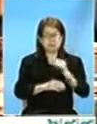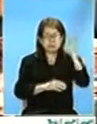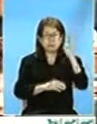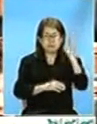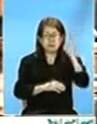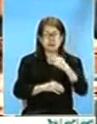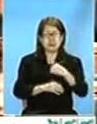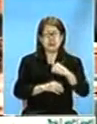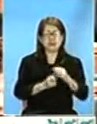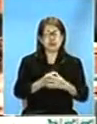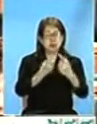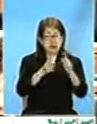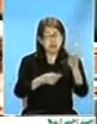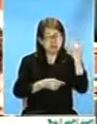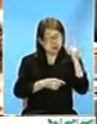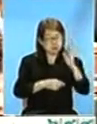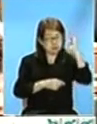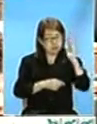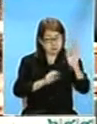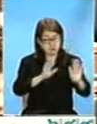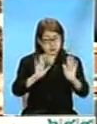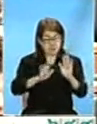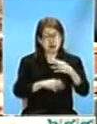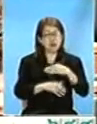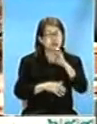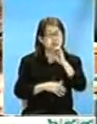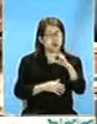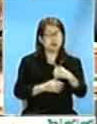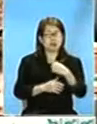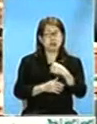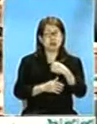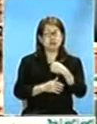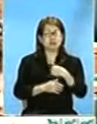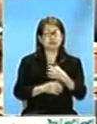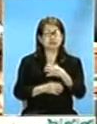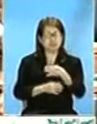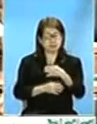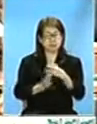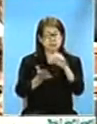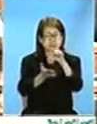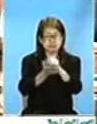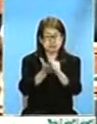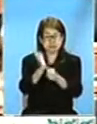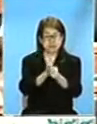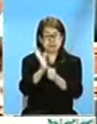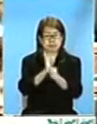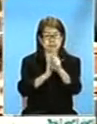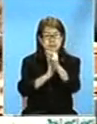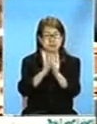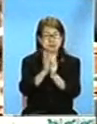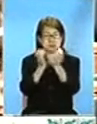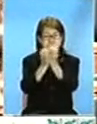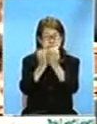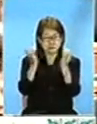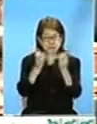นั้นได้บอกว่าผมเองนั้นถึงแม้ว่าจะมีการแก้ไขรัฐธรรมนูญฉบับนี้